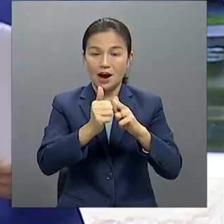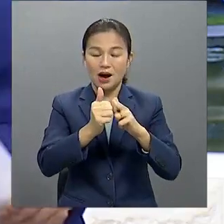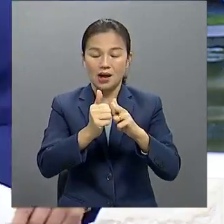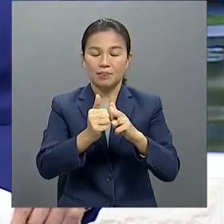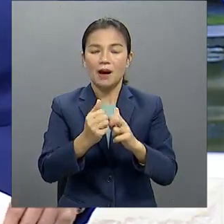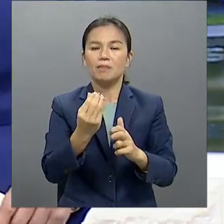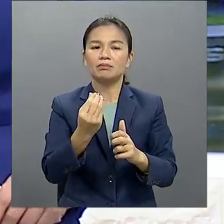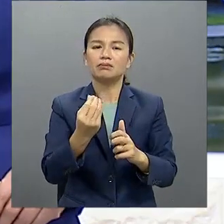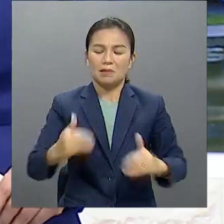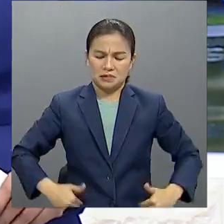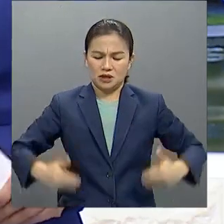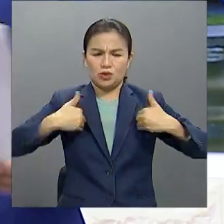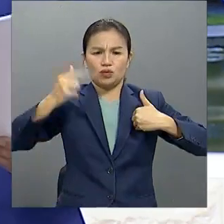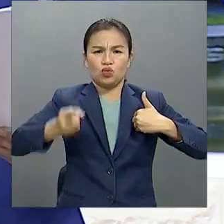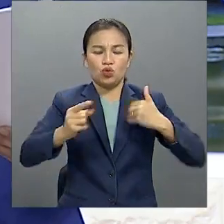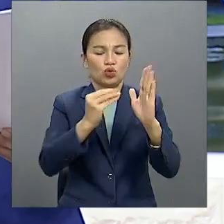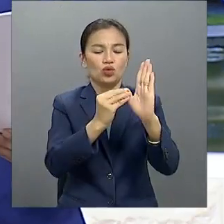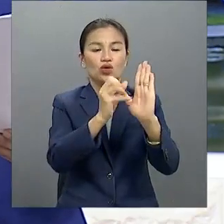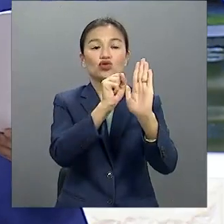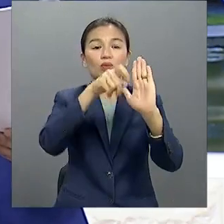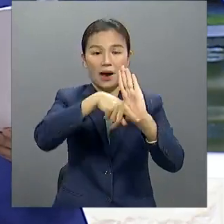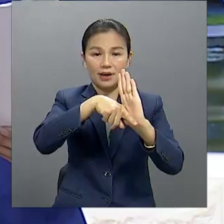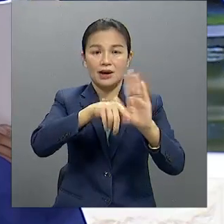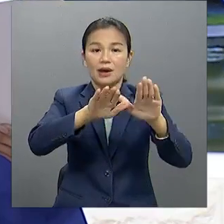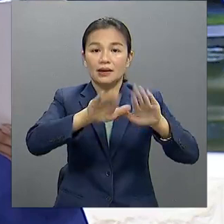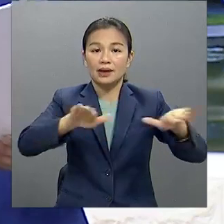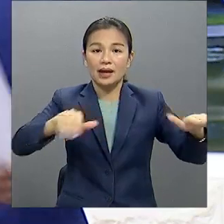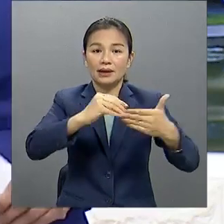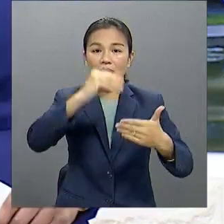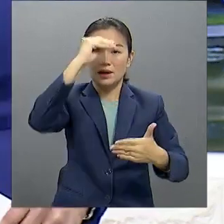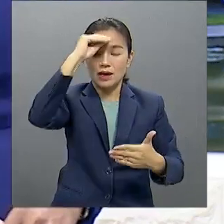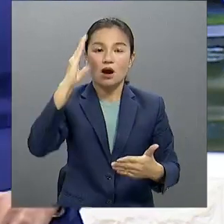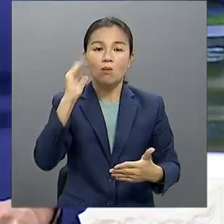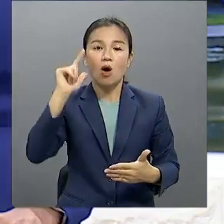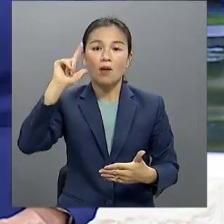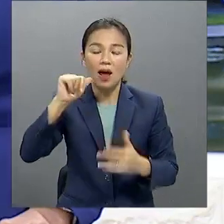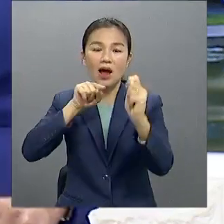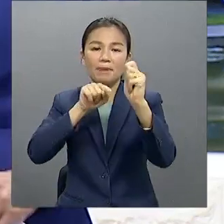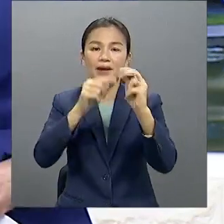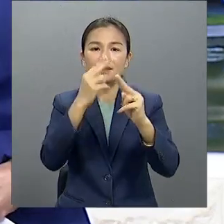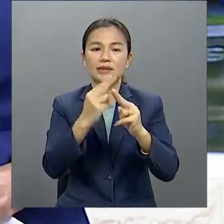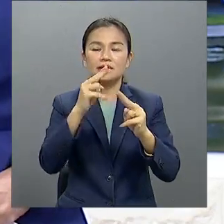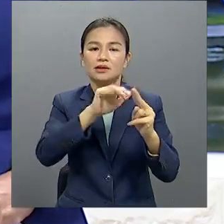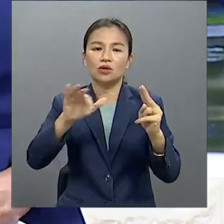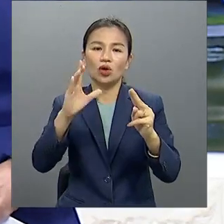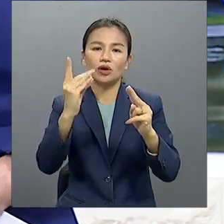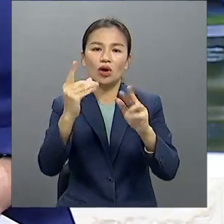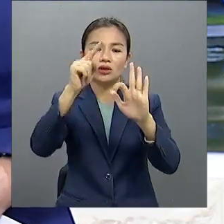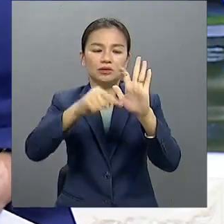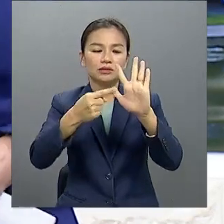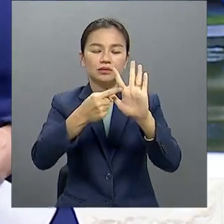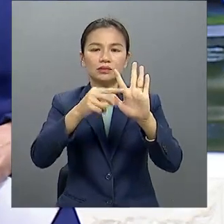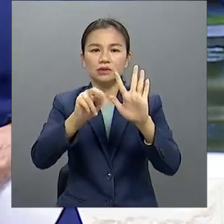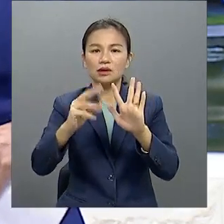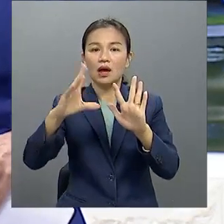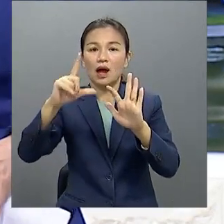รีผู้ปกครองแล้วก็เด็กนักเรียนนะคะที่อำเภอด่านช้างเนี่ยนะคะเขาร้องเรียนมาบอกว่ามีฝาท่อระบายน้ำแห่งหนึ่งค่ะโอ้โห